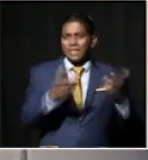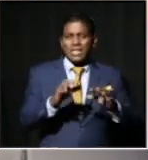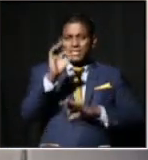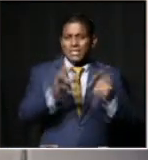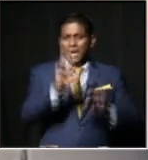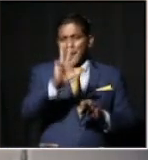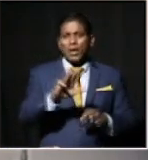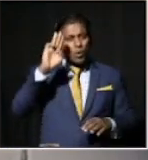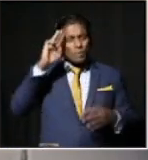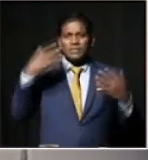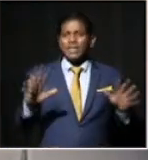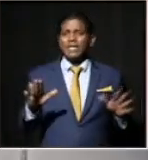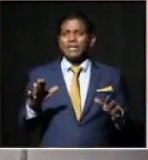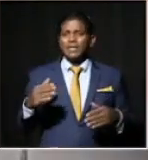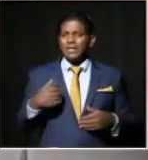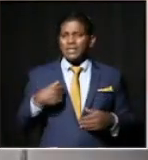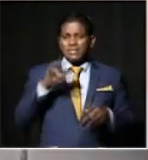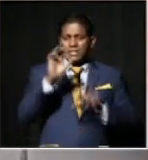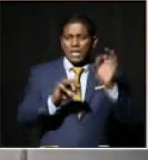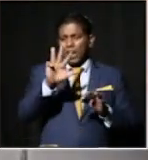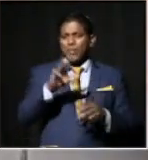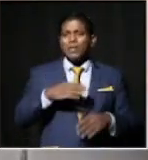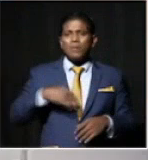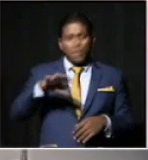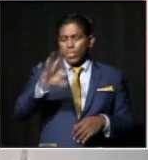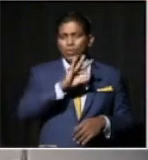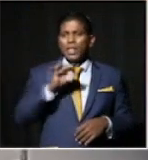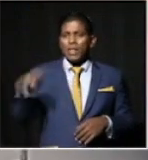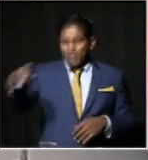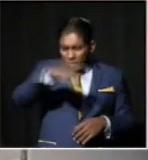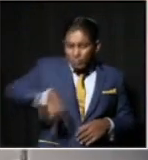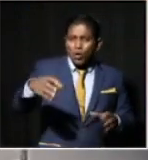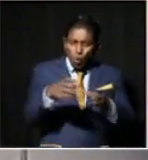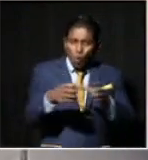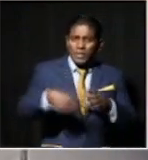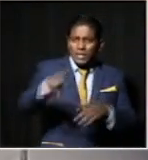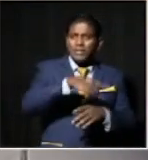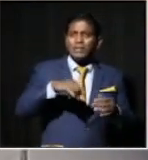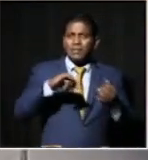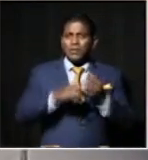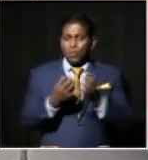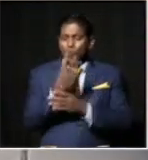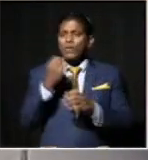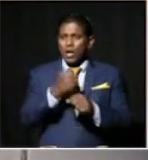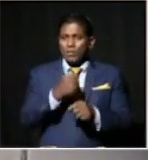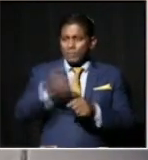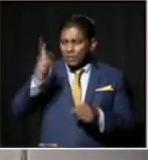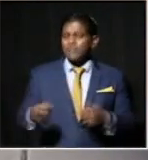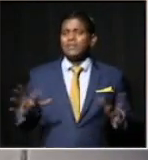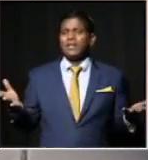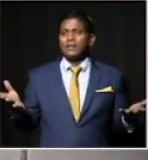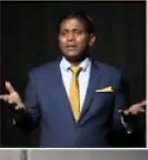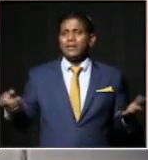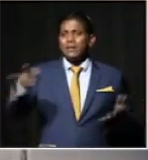එකඟ වෙලා තියෙනවා 9% මම තේරුවේ නැහැ මං අගමැති වෙන්නේ ඉස්සෙල්ලා මේ සභාවේ මෙන්න SLPP ආණ්ඩුවේ පොහට්ටුවේ ආණ්ඩුවෙන් තීරණය කළා අන්න තීරණය